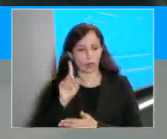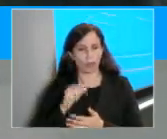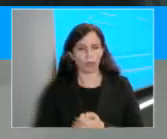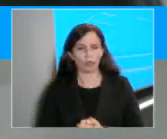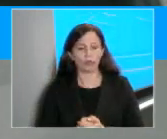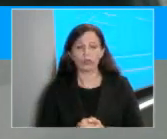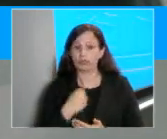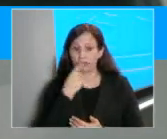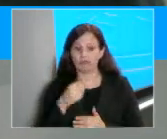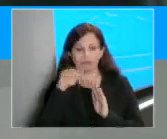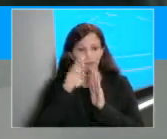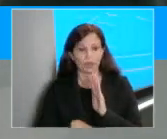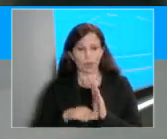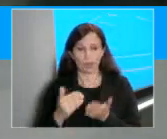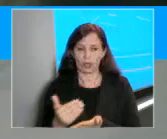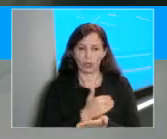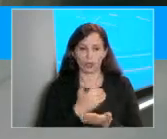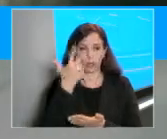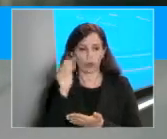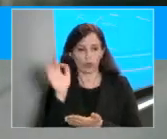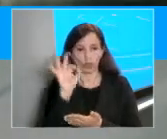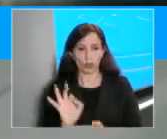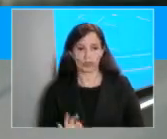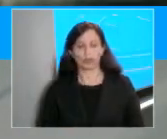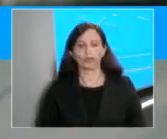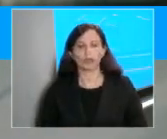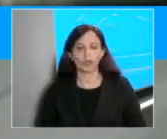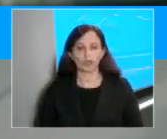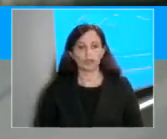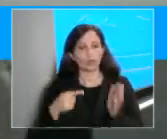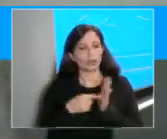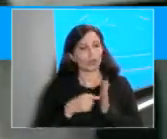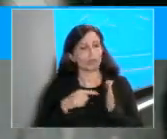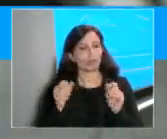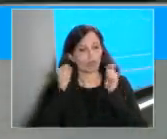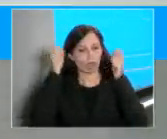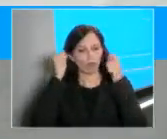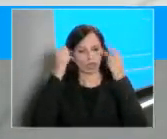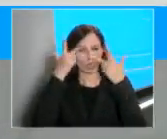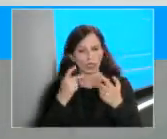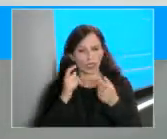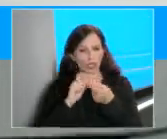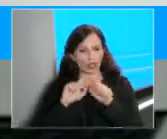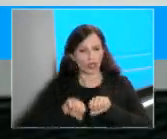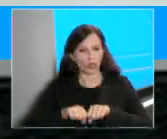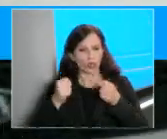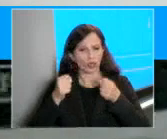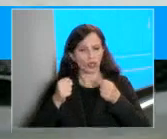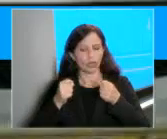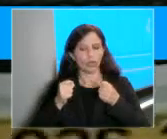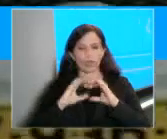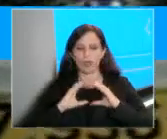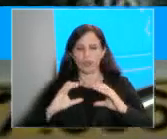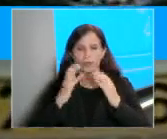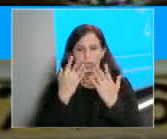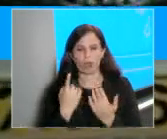התעריפים החדשים יפחיתו את הכנסותיהם ב-30%. כתוצאה מהפגנה צפויים שיבושים בכבישים, בכביש מספר